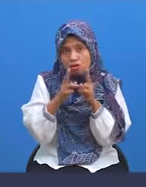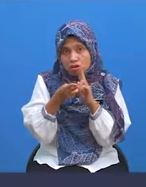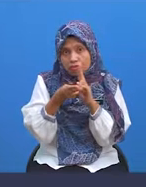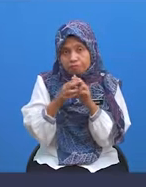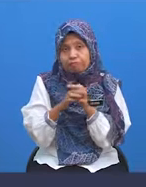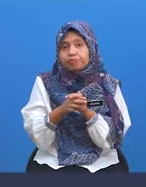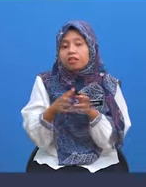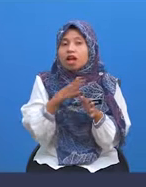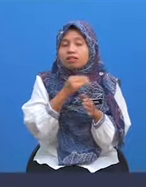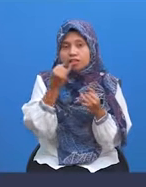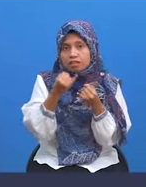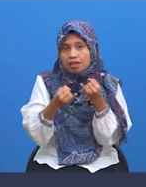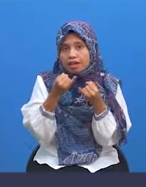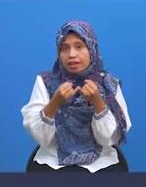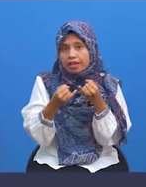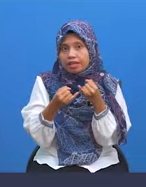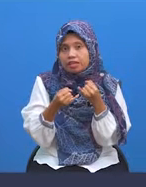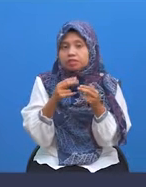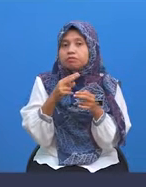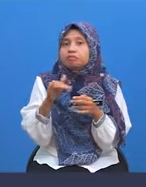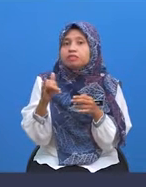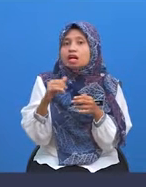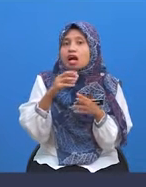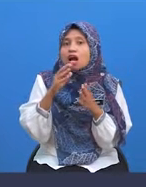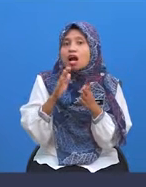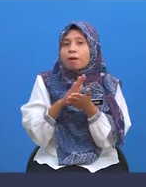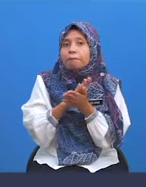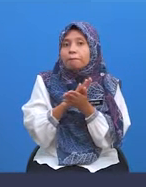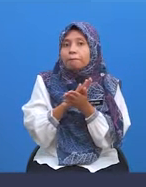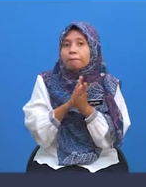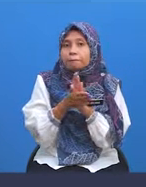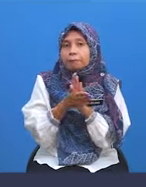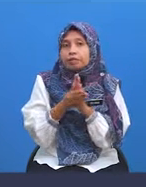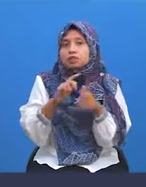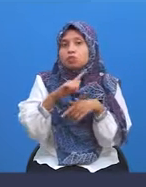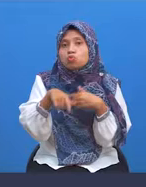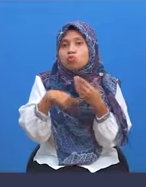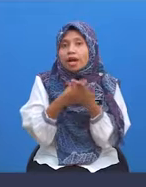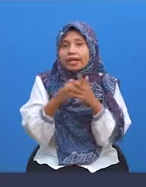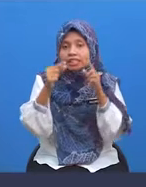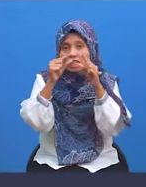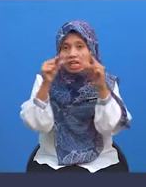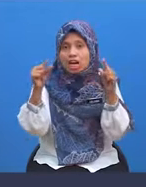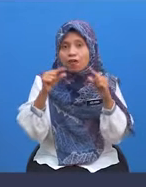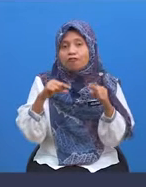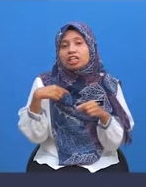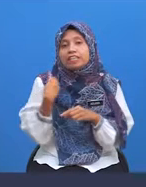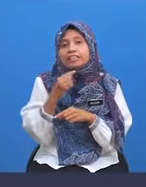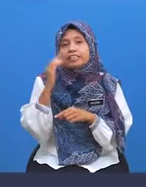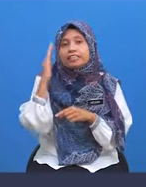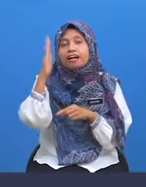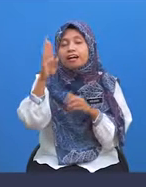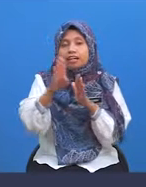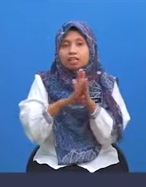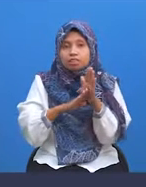Dan akhir sekali, apabila nilai C berubah, maka keseluruhan graf kita